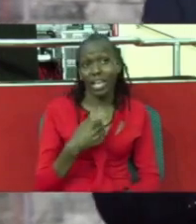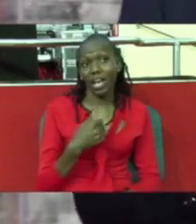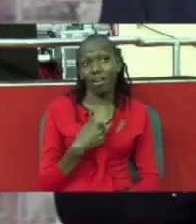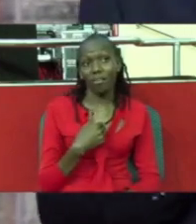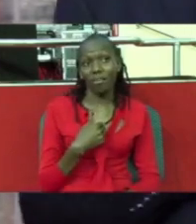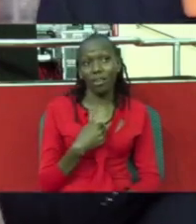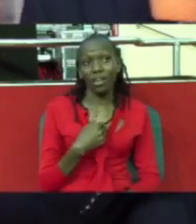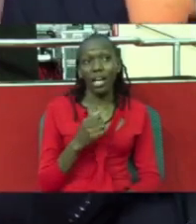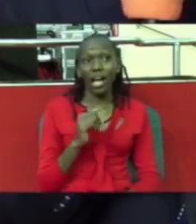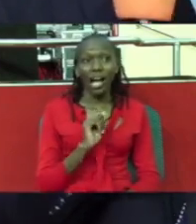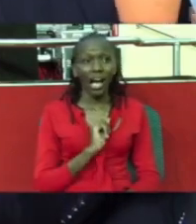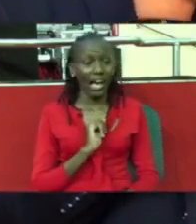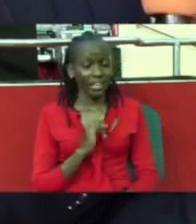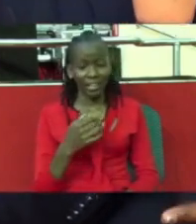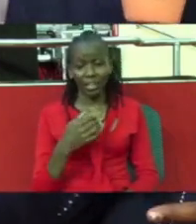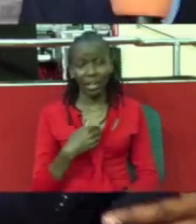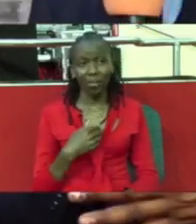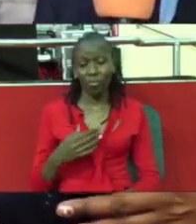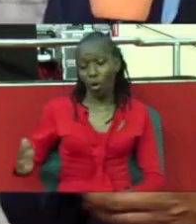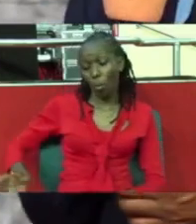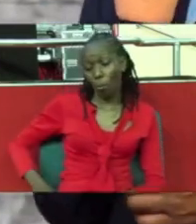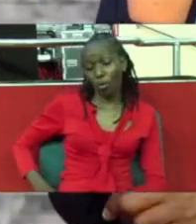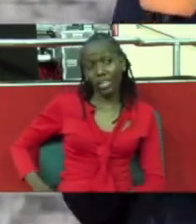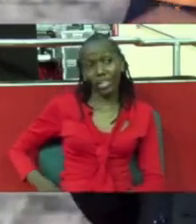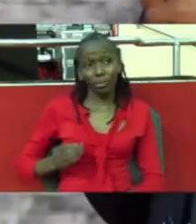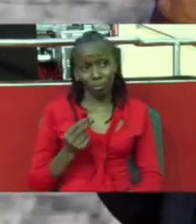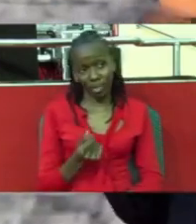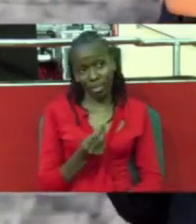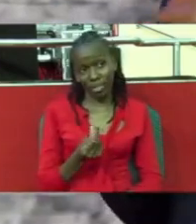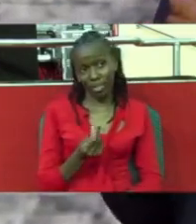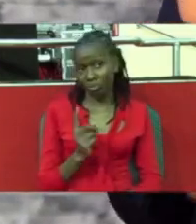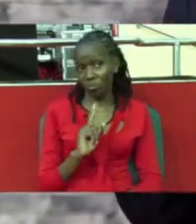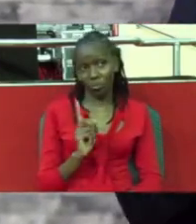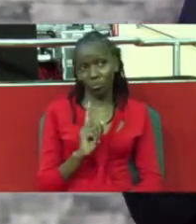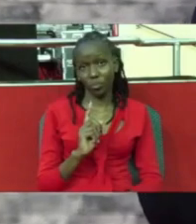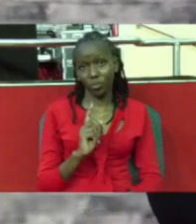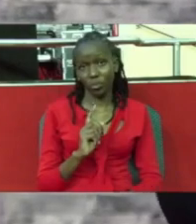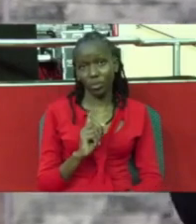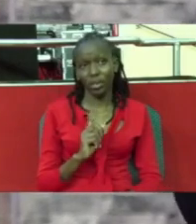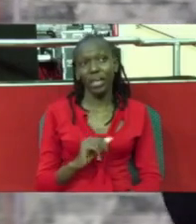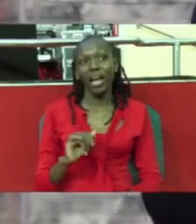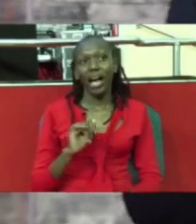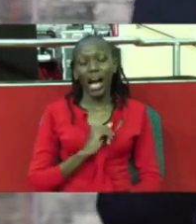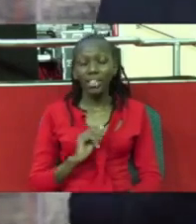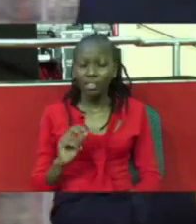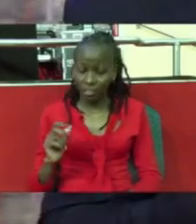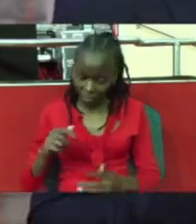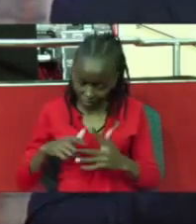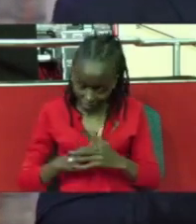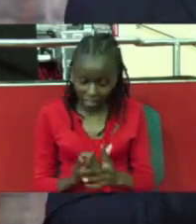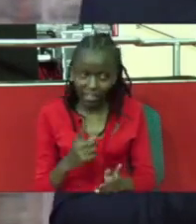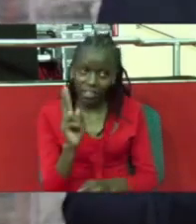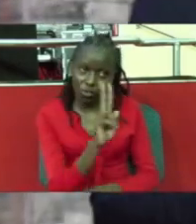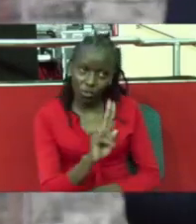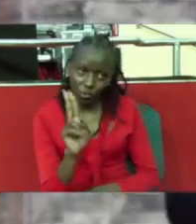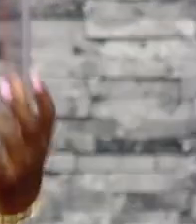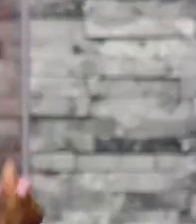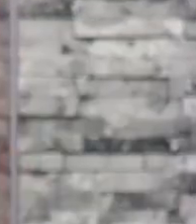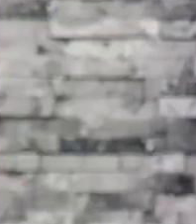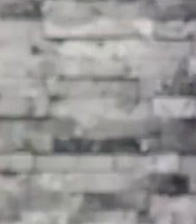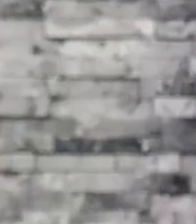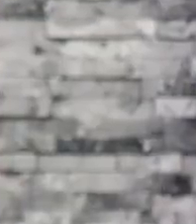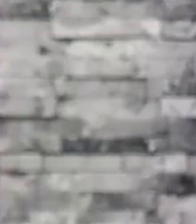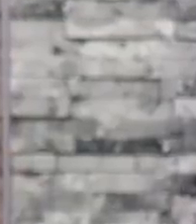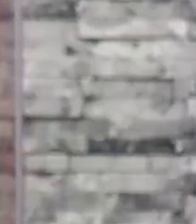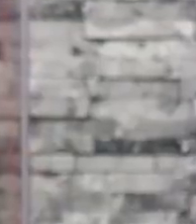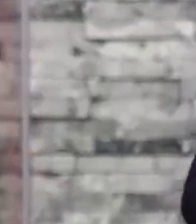for the girl. Sikuwa na pesa za mfuko za yule msichana. For the little oil I had. Lakini mafuta kidogo. I started using it. Nikaanza kuyatumikia. Upon visiting my